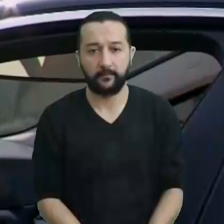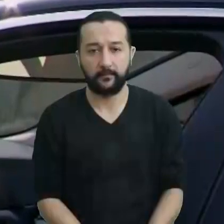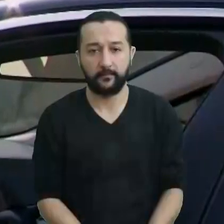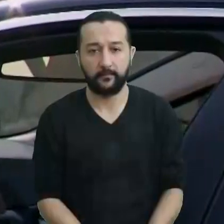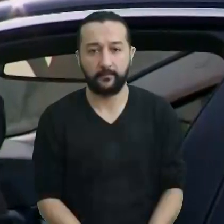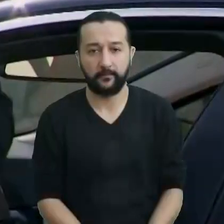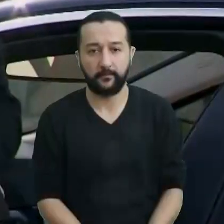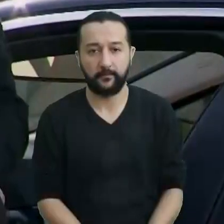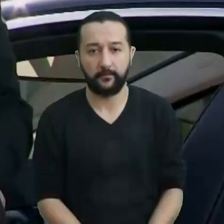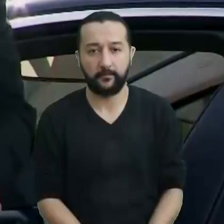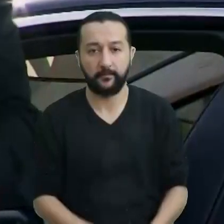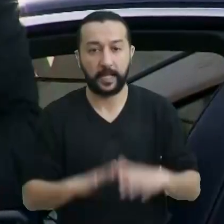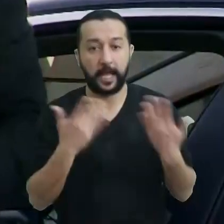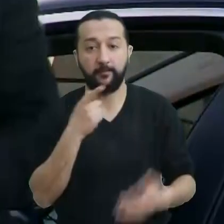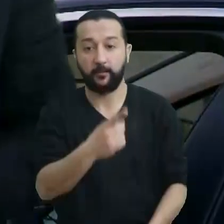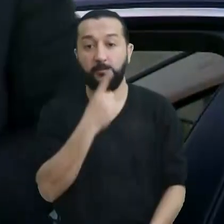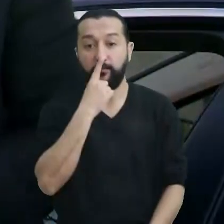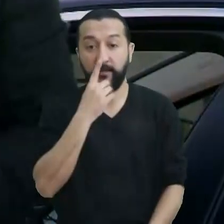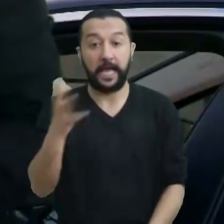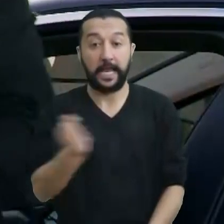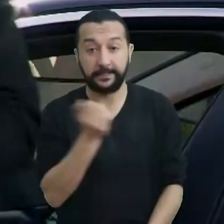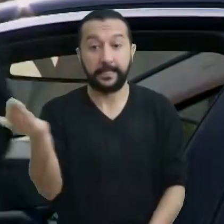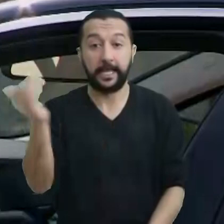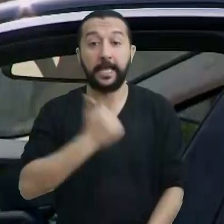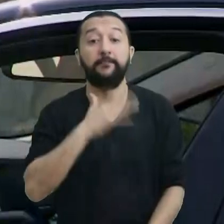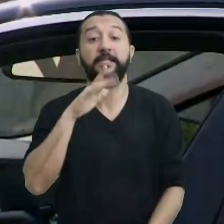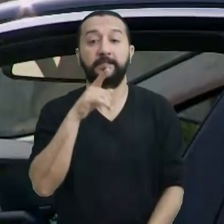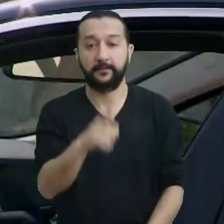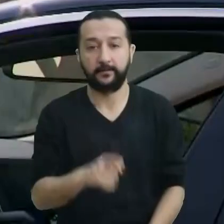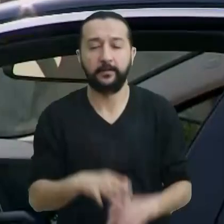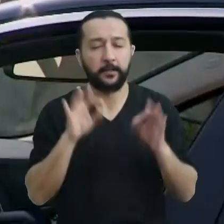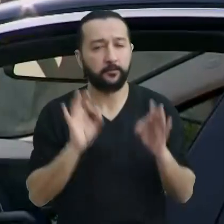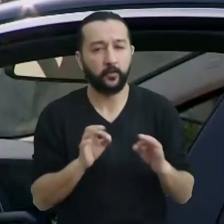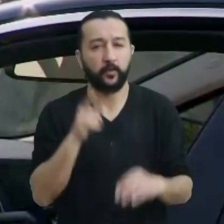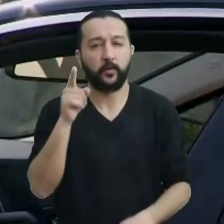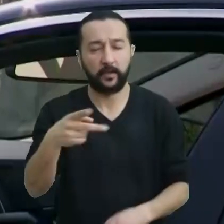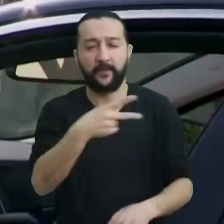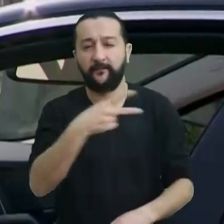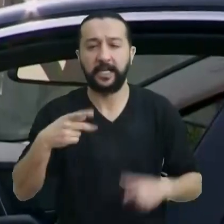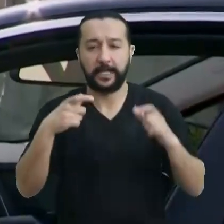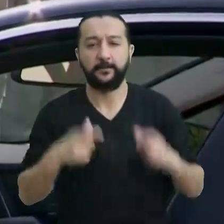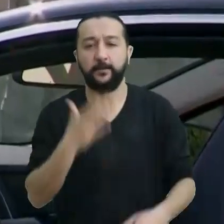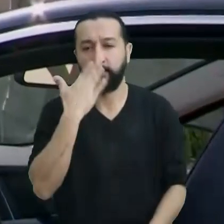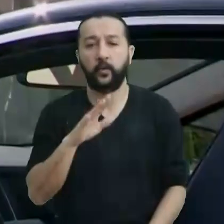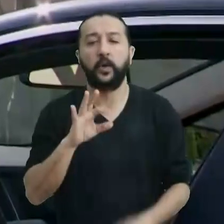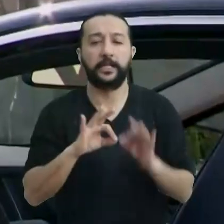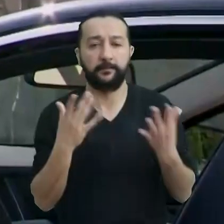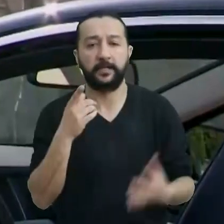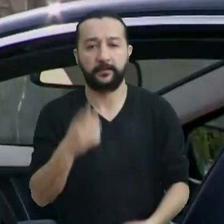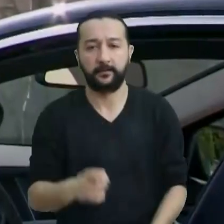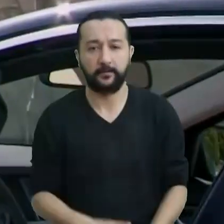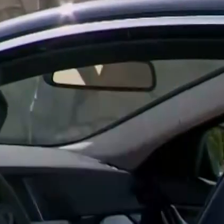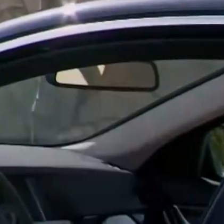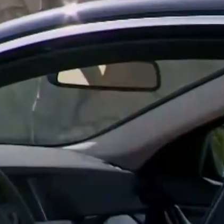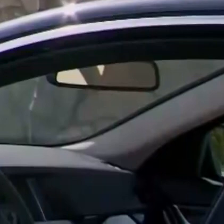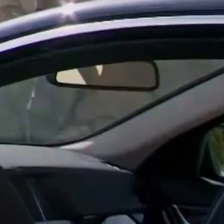sallıyor. Eğer bunun kokusunu alıp gelmezse kesinlikle villada yok demektir. Kokusu